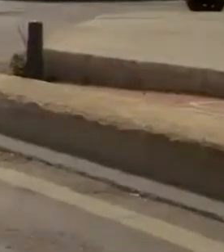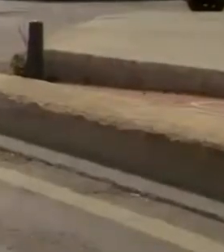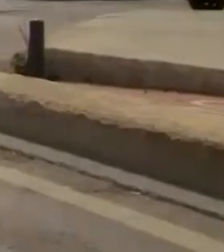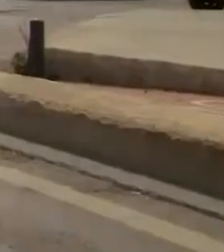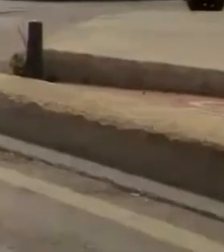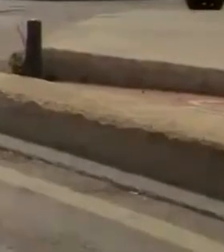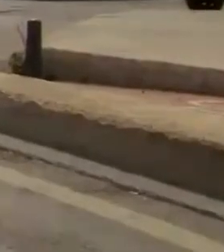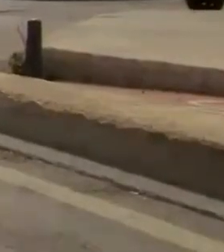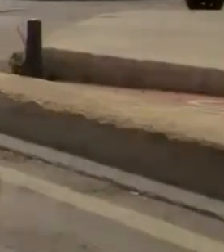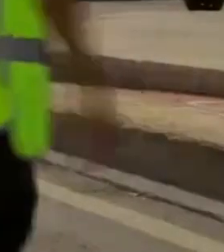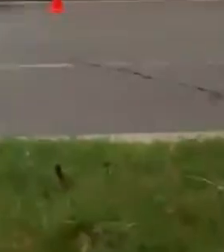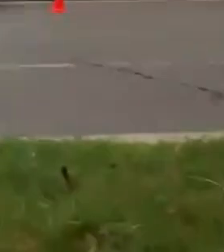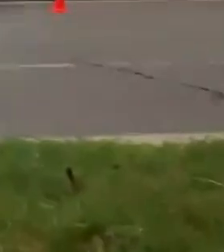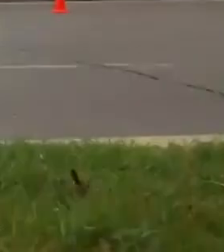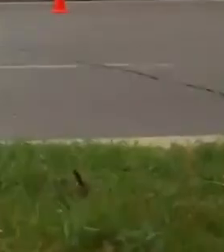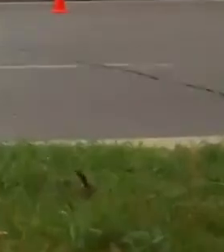çekiyor.